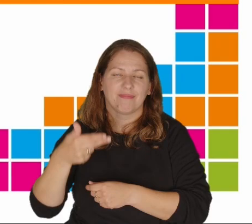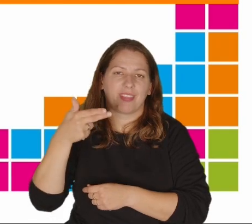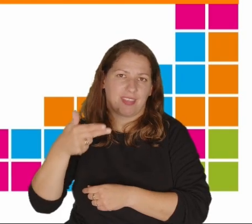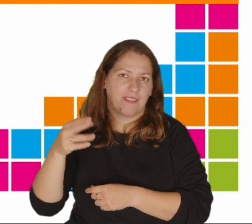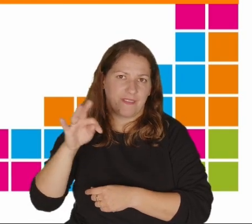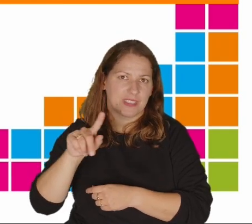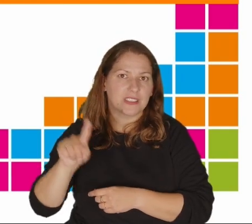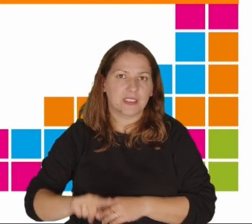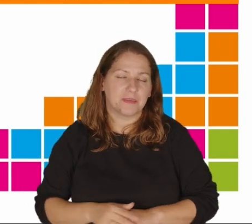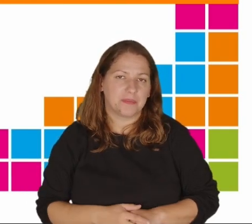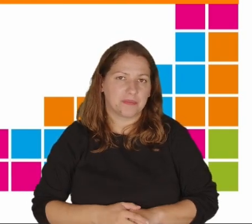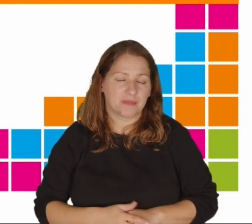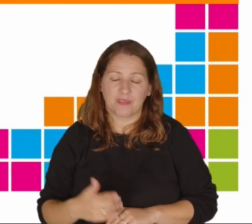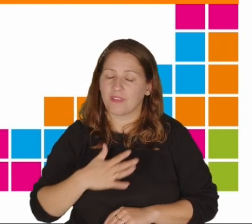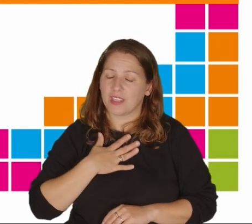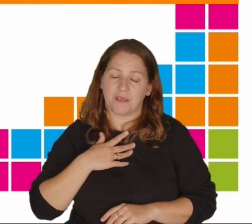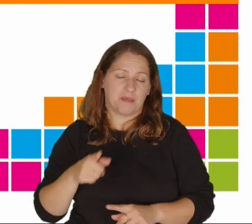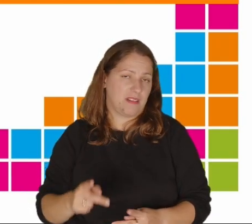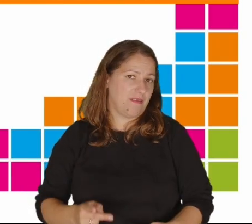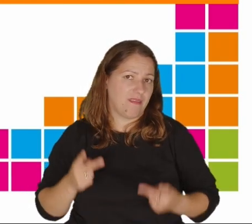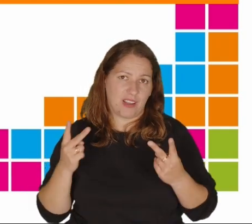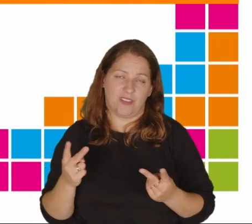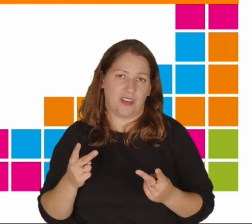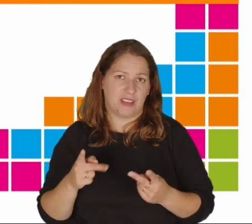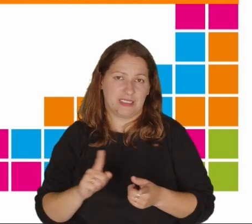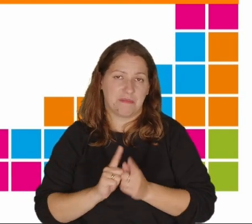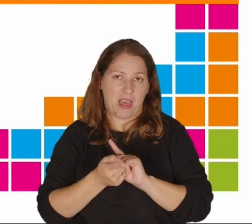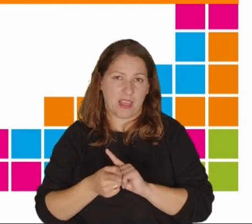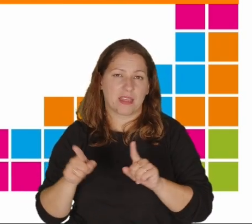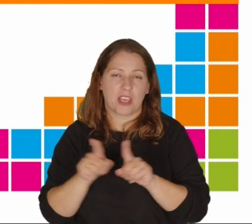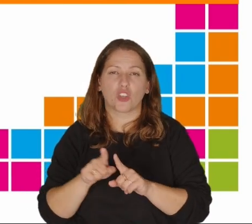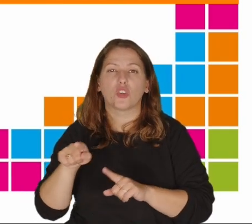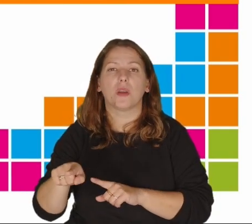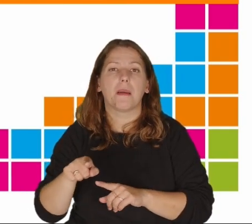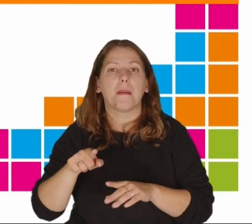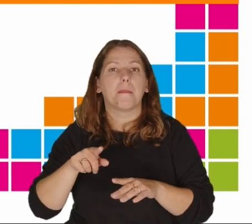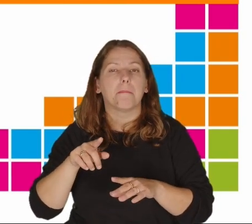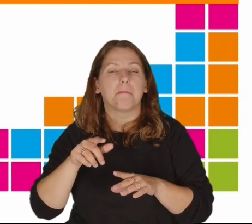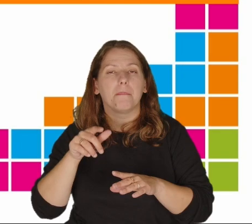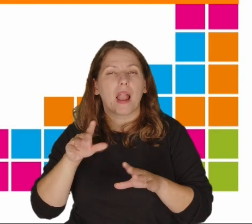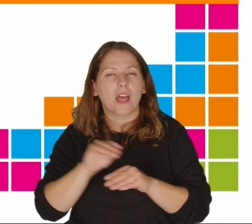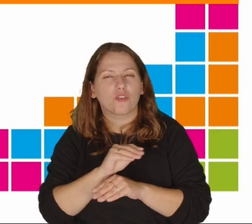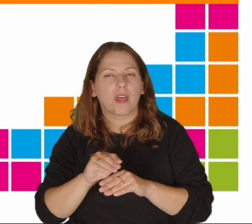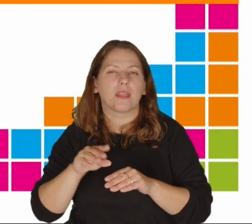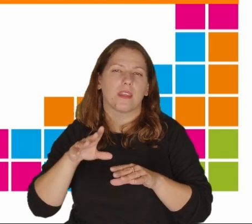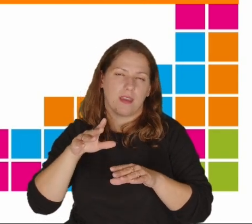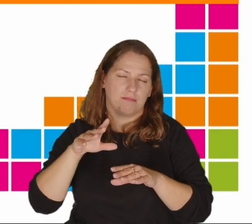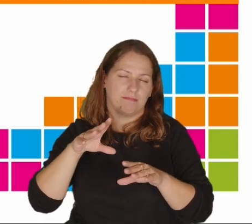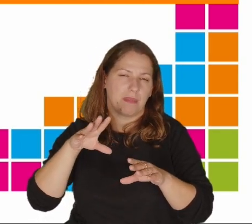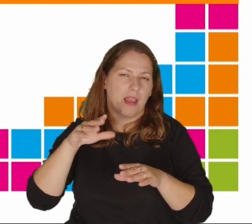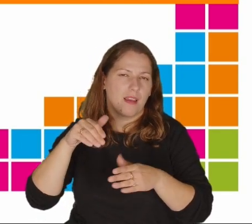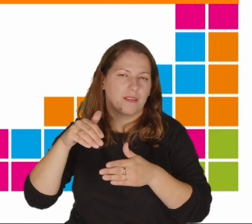Narodowy Fundusz Zdrowia. To wydaje mi się być to taka ważna zmiana. Są też programy pilotażowe programów leczenia uzależnień behawioralnych,